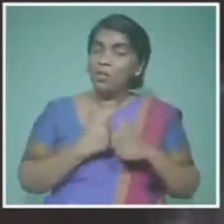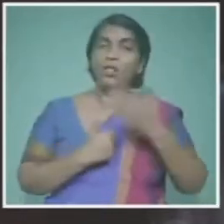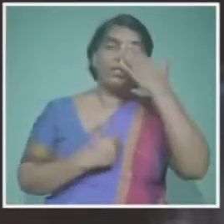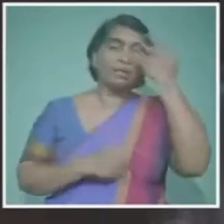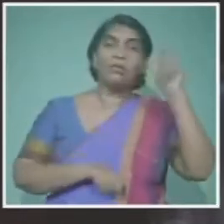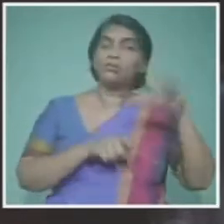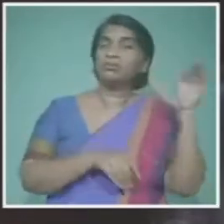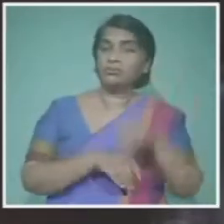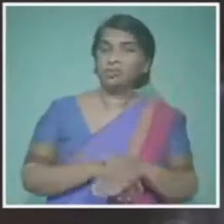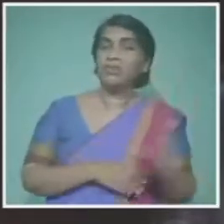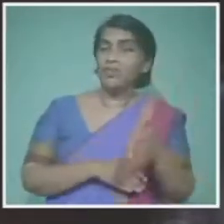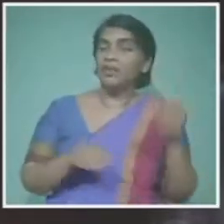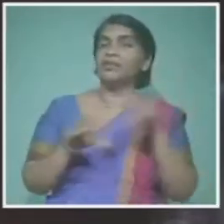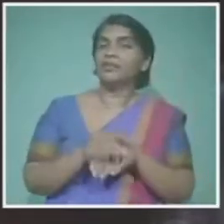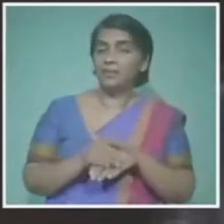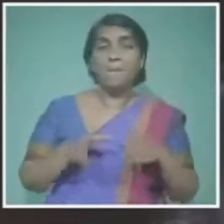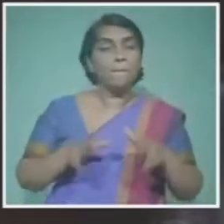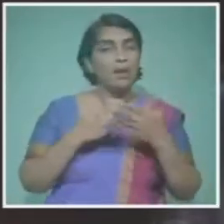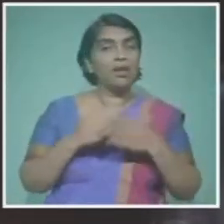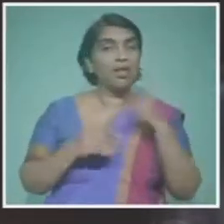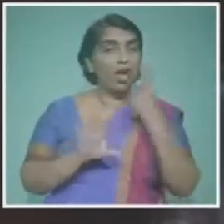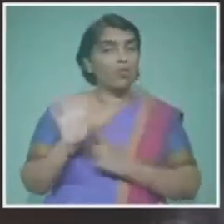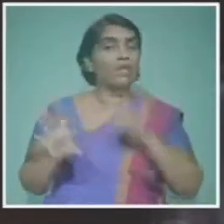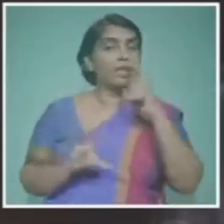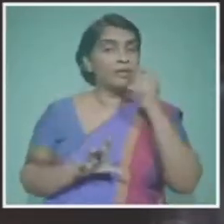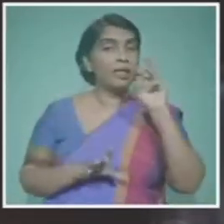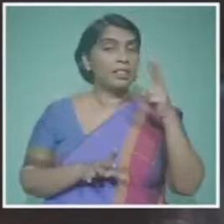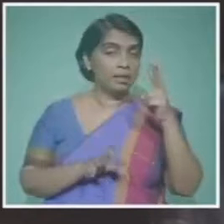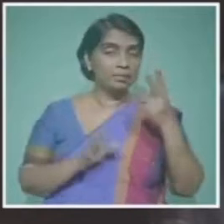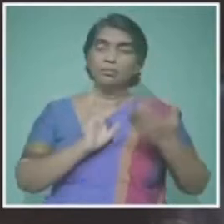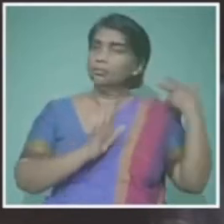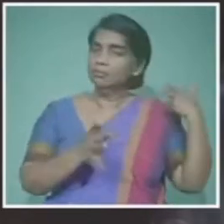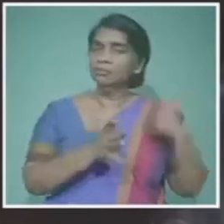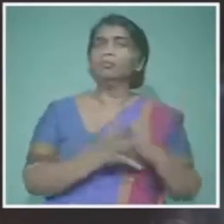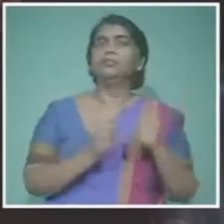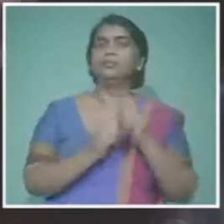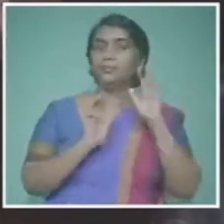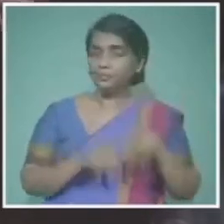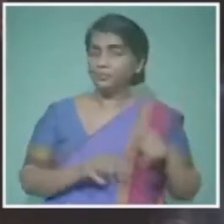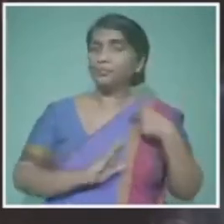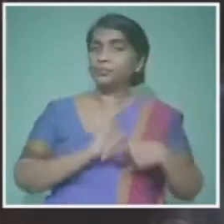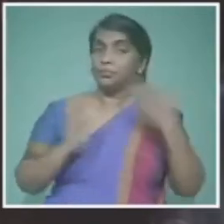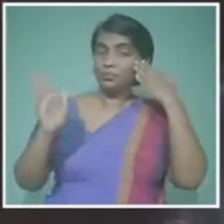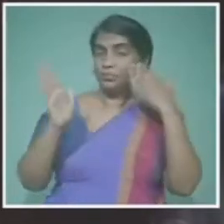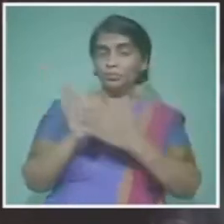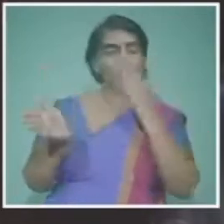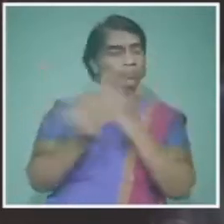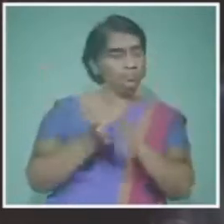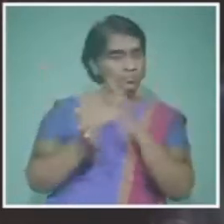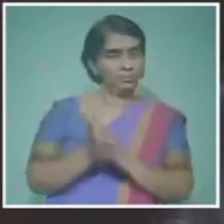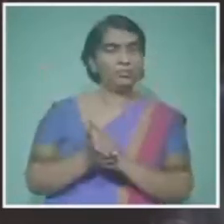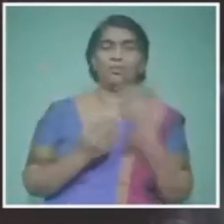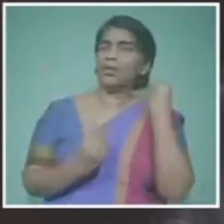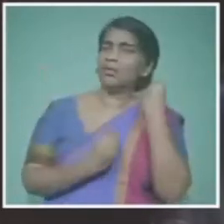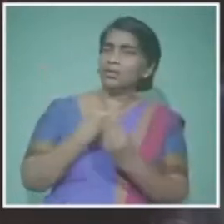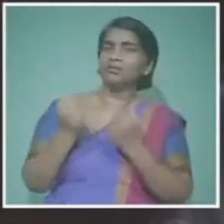ඈ මා මාර්ගය ඇදුවා. ඈ ඒ අවුරුදු 150 200 විසර ඇදුවා. Dewa ke, rata benang, beda kerela,